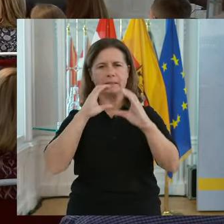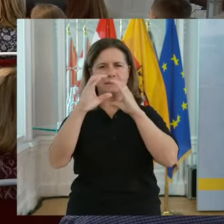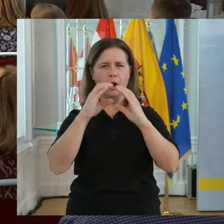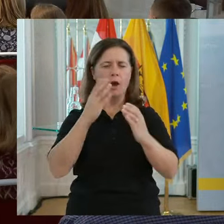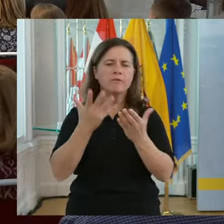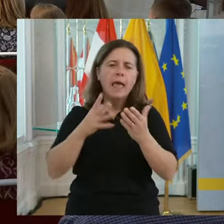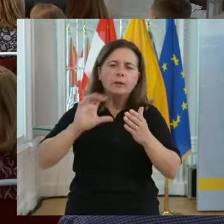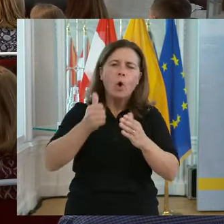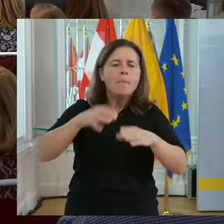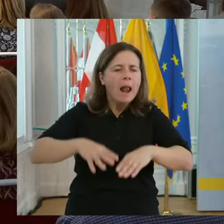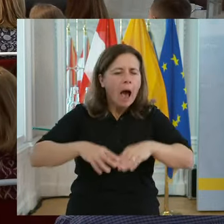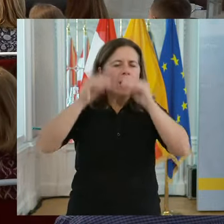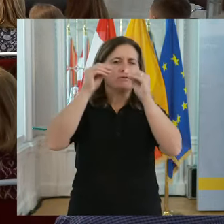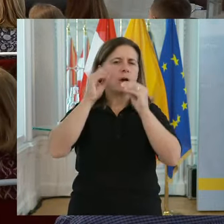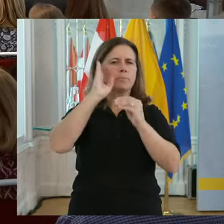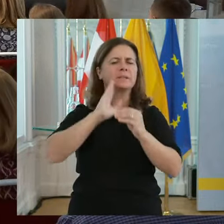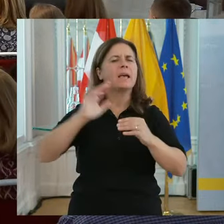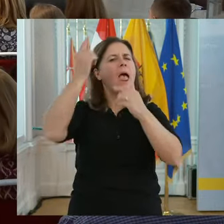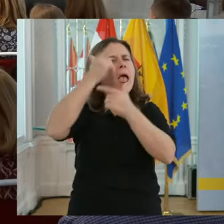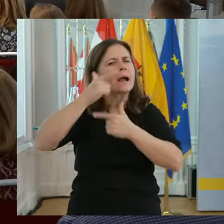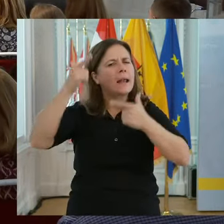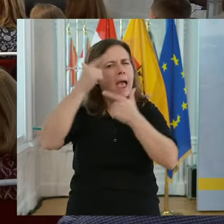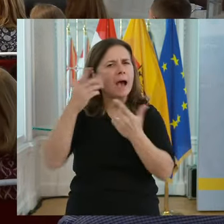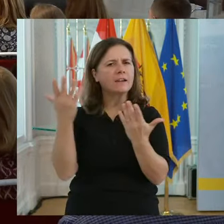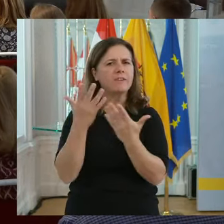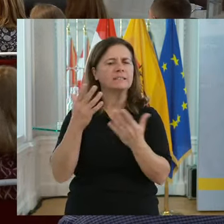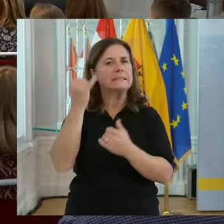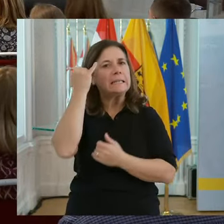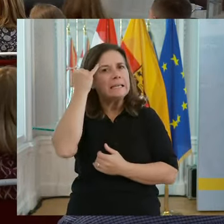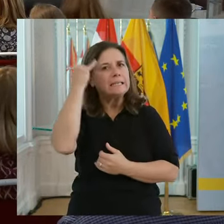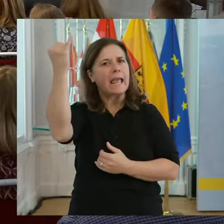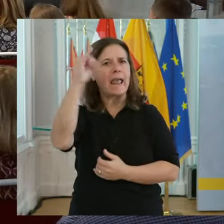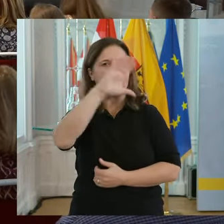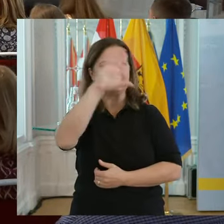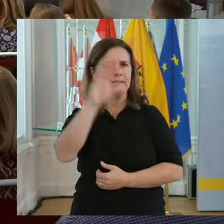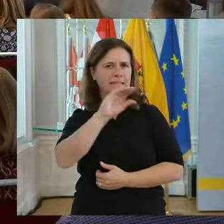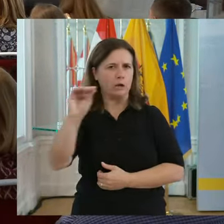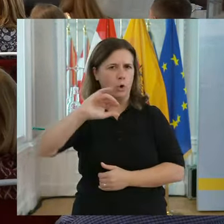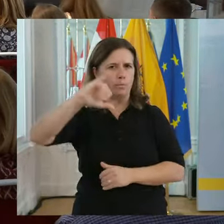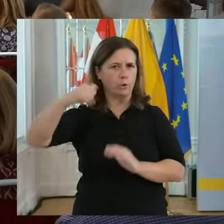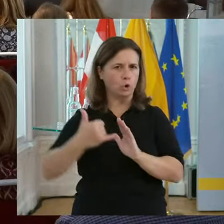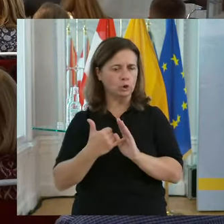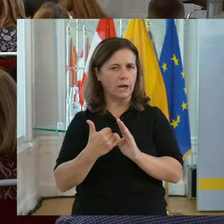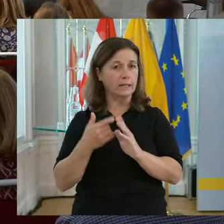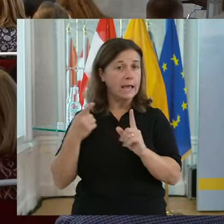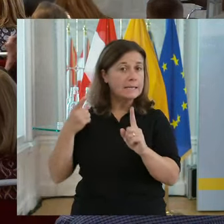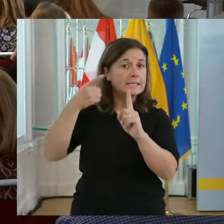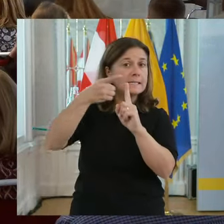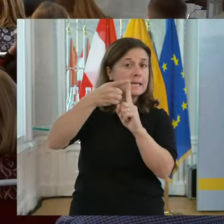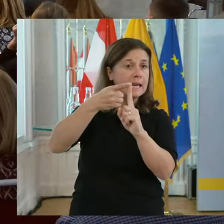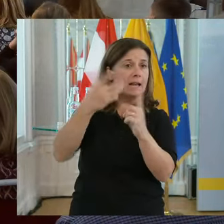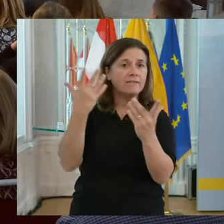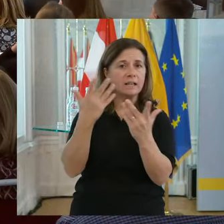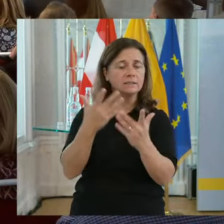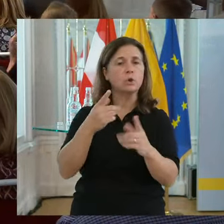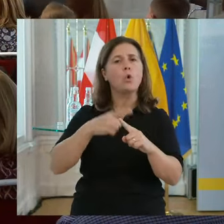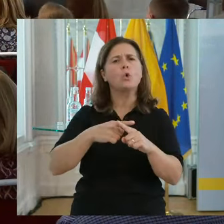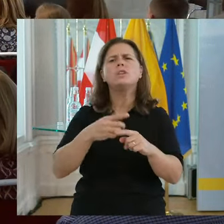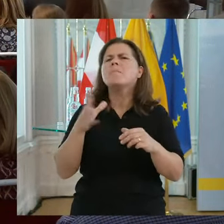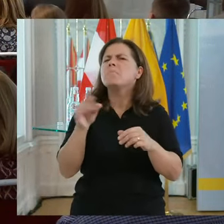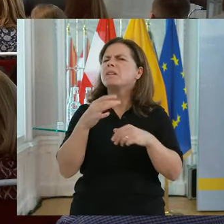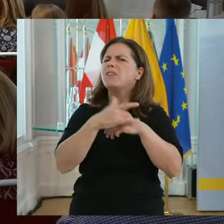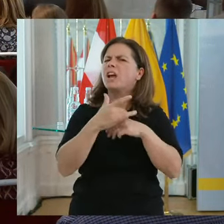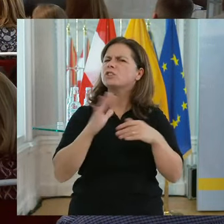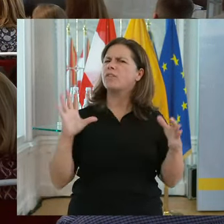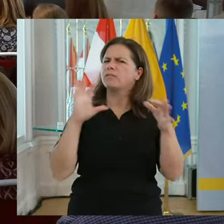vorne. Erklären Sie uns bitte nochmal, was ist denn eigentlich die Idee des Zero Project? Welches Ziel hat die Initiative und was hat das alles mit Wirtschaft zu